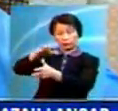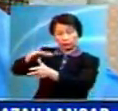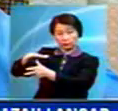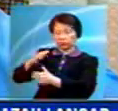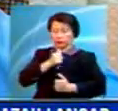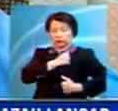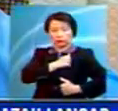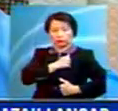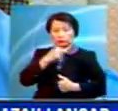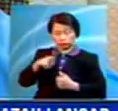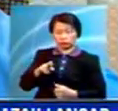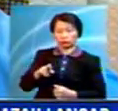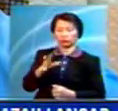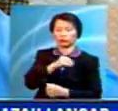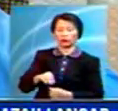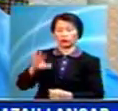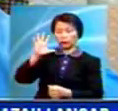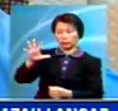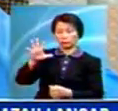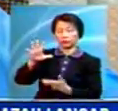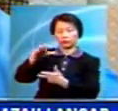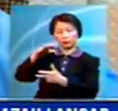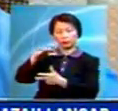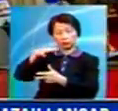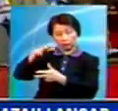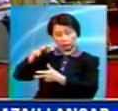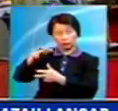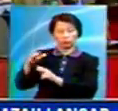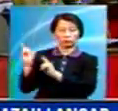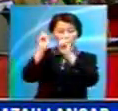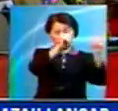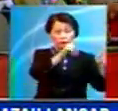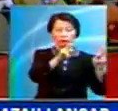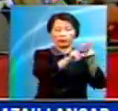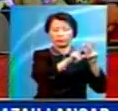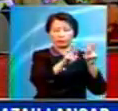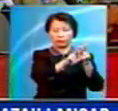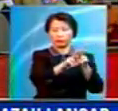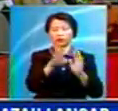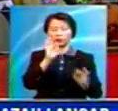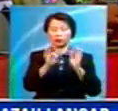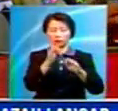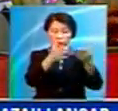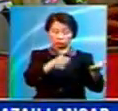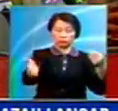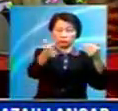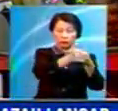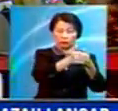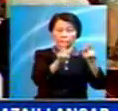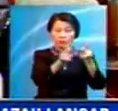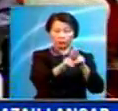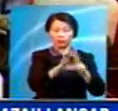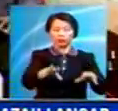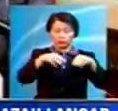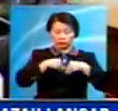Tentera. Dua C-130 dan lima Nuri. Jenazah yang tiba di kampung halaman akan disambut oleh